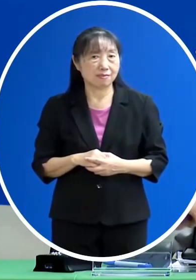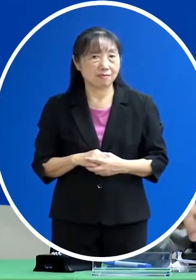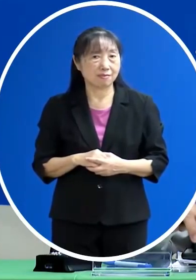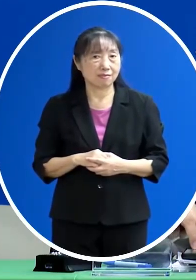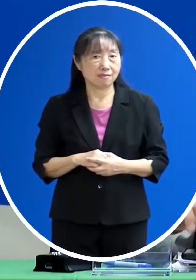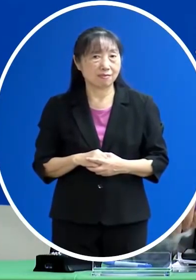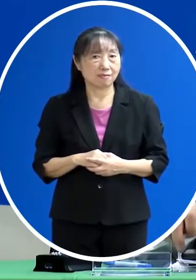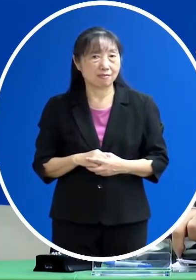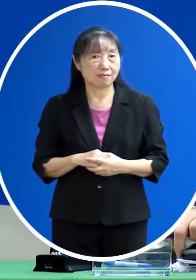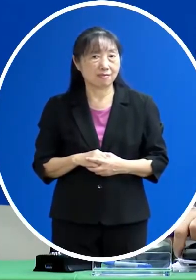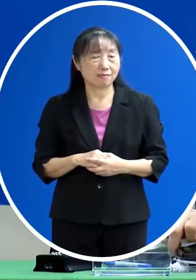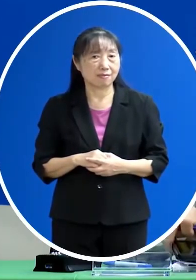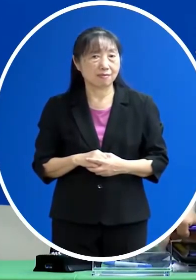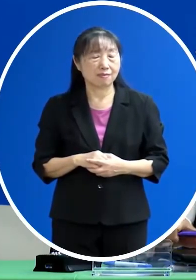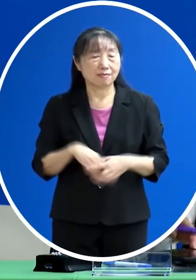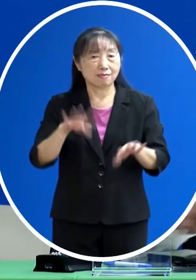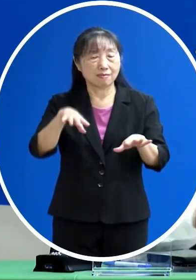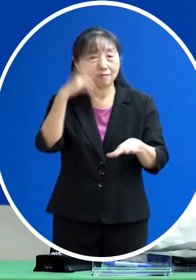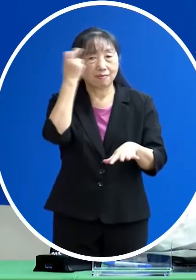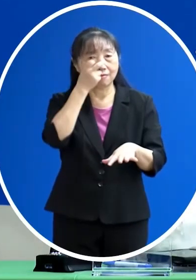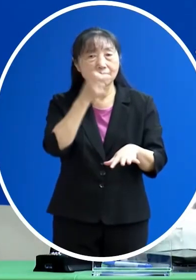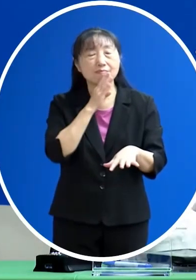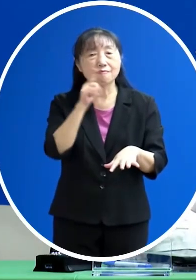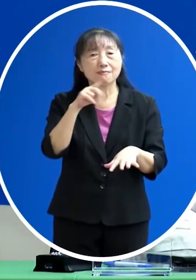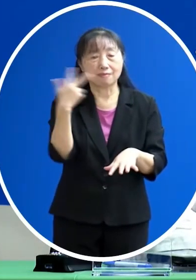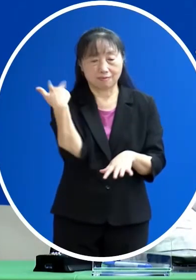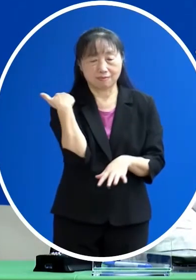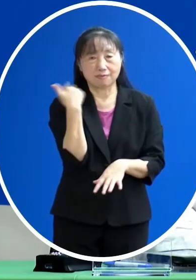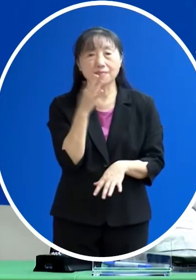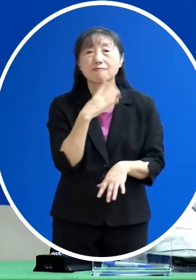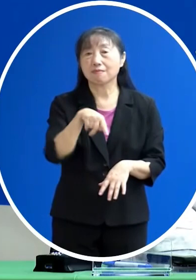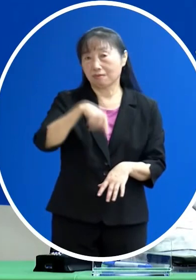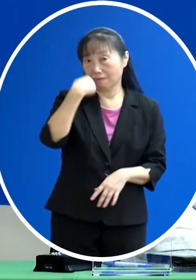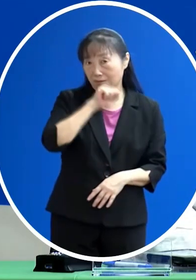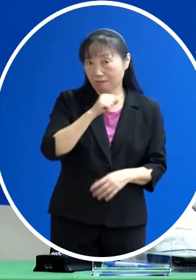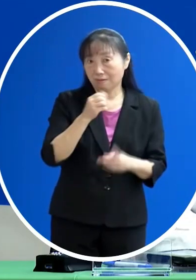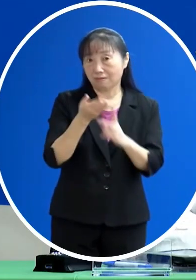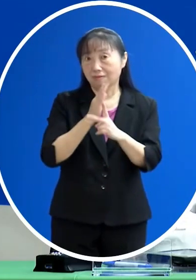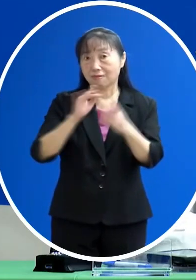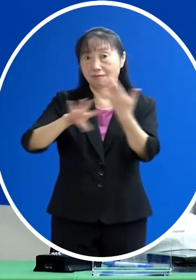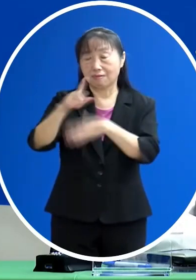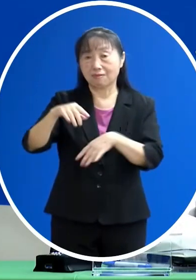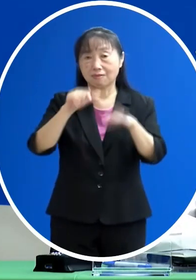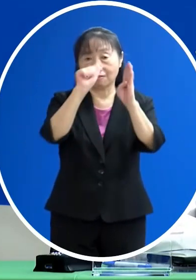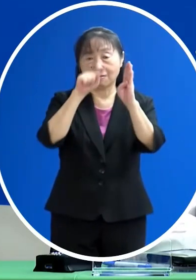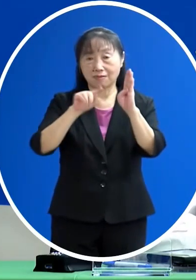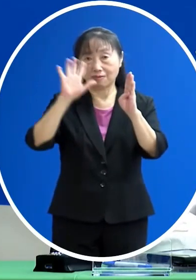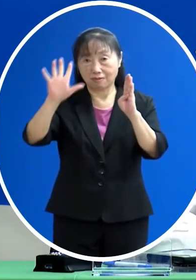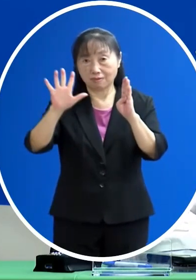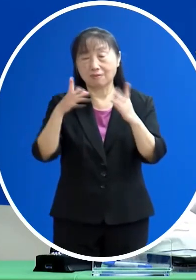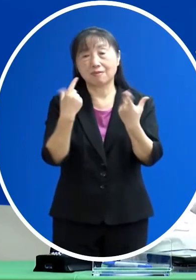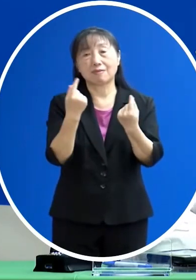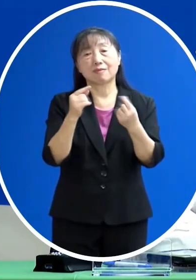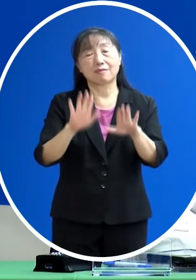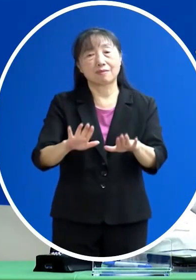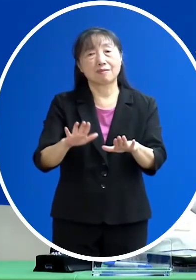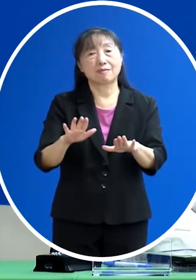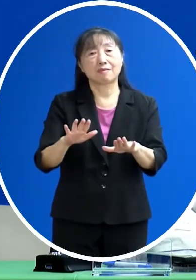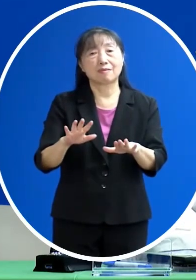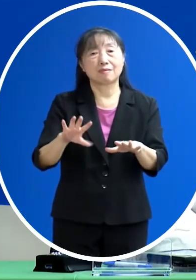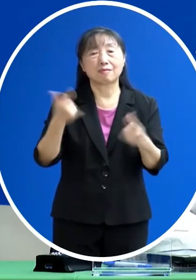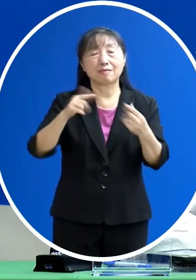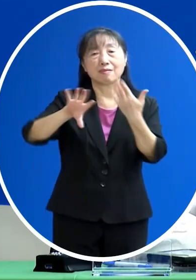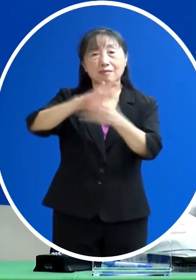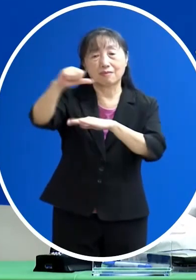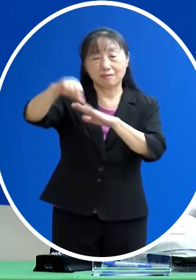那在整个检出趋势的部分，我们上一周不管是本土或境外，BA.5 仍然是我们目前不管是国